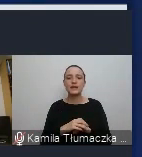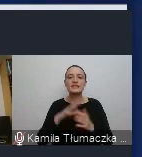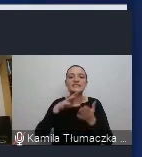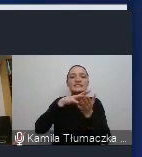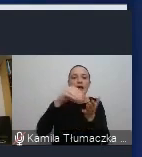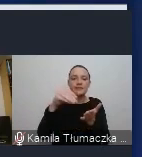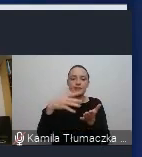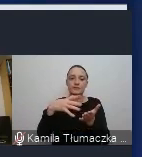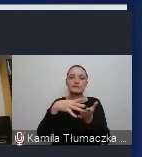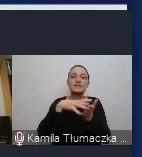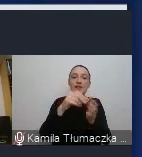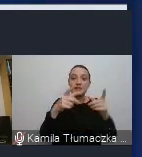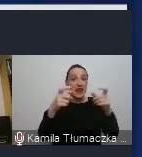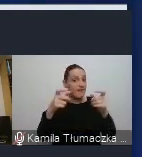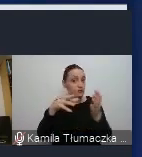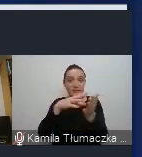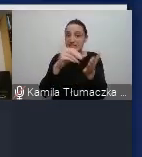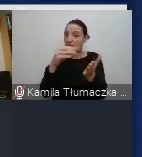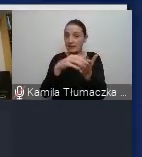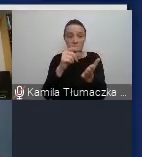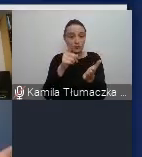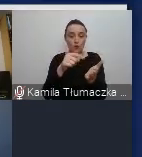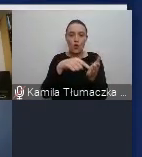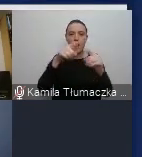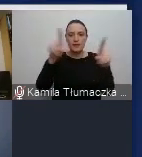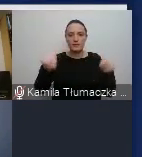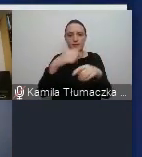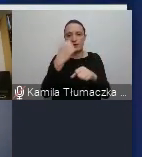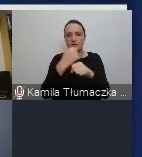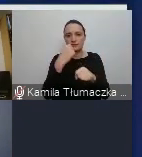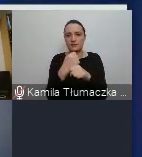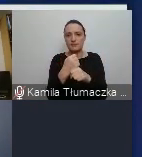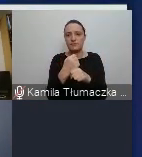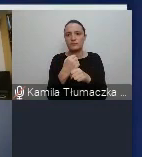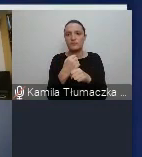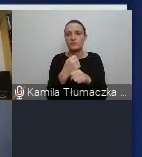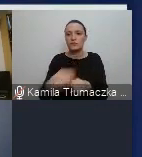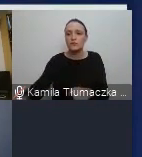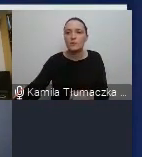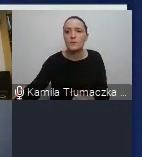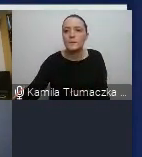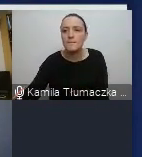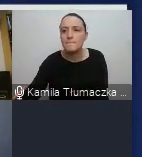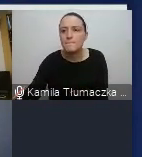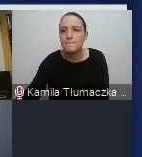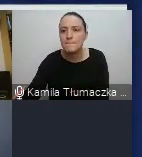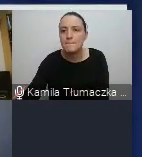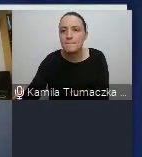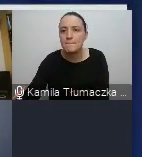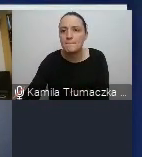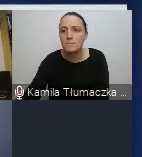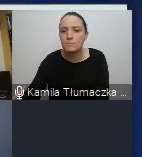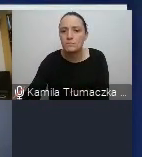zeskanowane właśnie telefonem karty pracy. Rodzic może wydrukować ćwiczenia